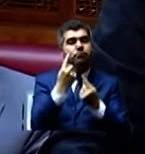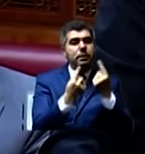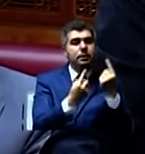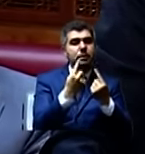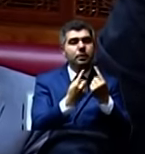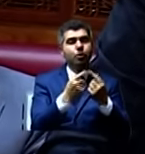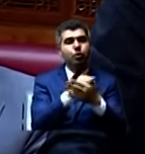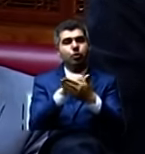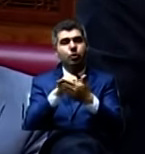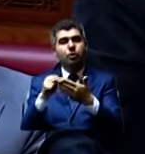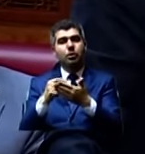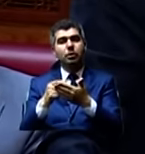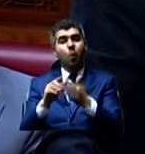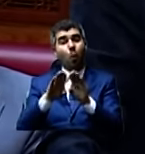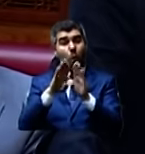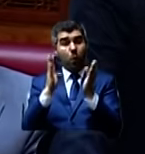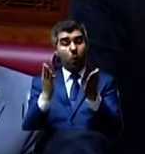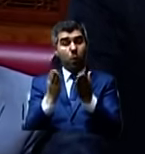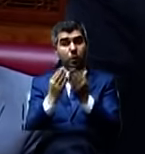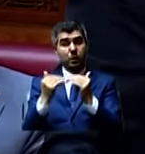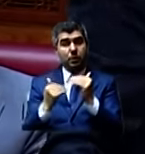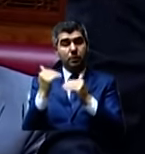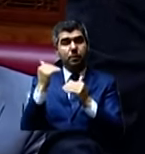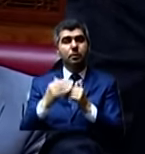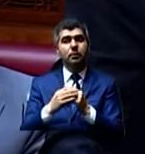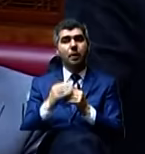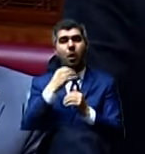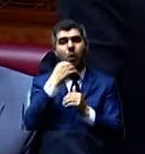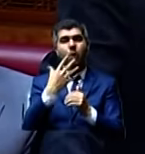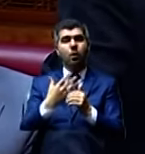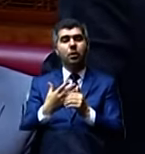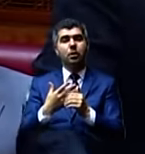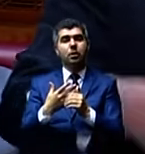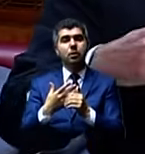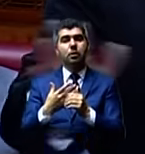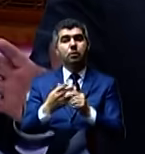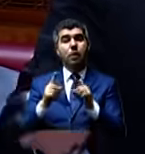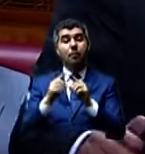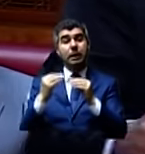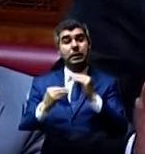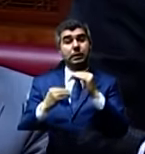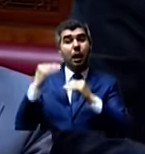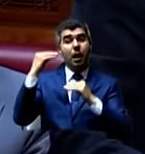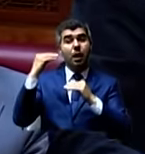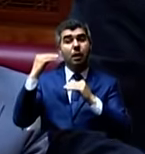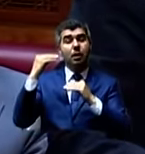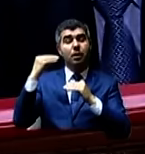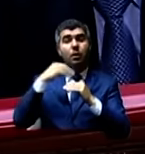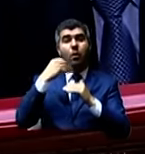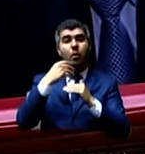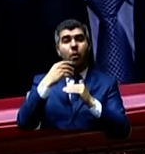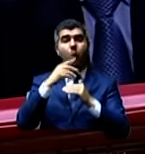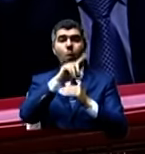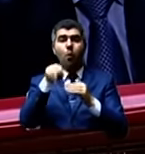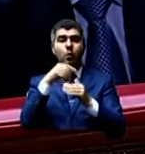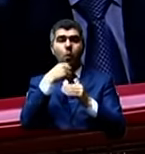المواد، بعض المواد، وأنا مستعد نقولهم لك لأنه قلتي لنا زيادة صاروخية ومشيتي في حالك. قول